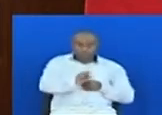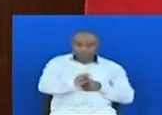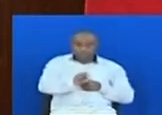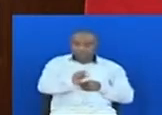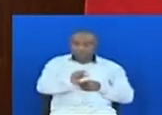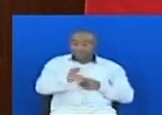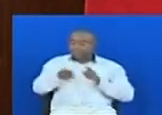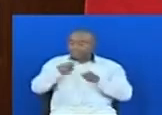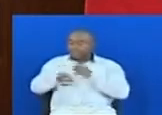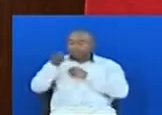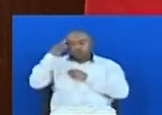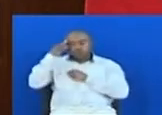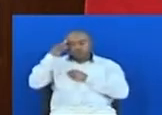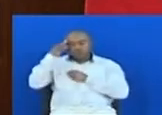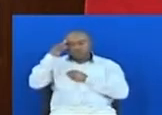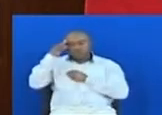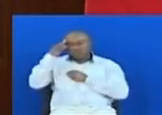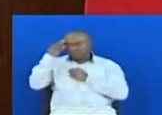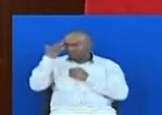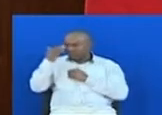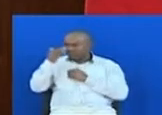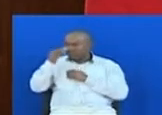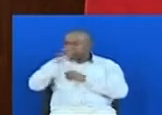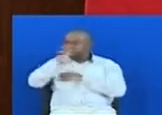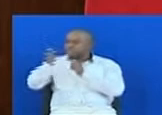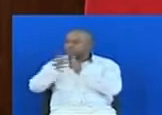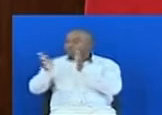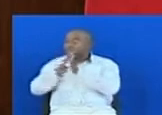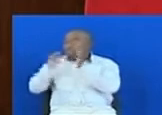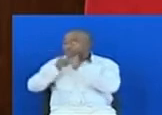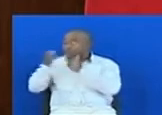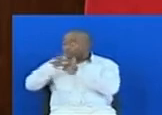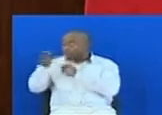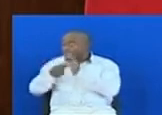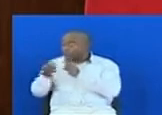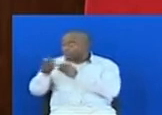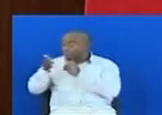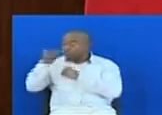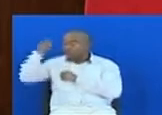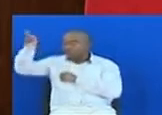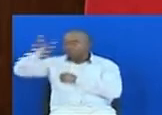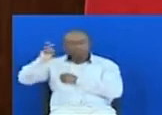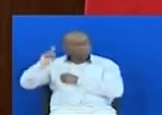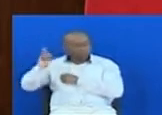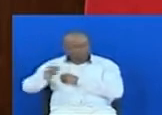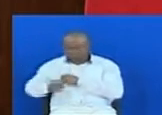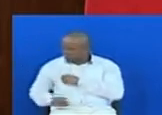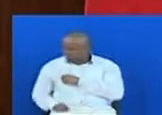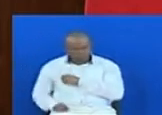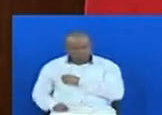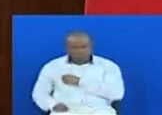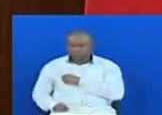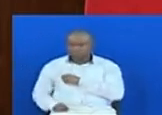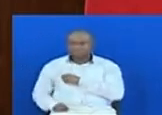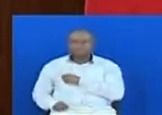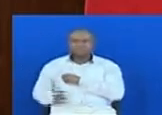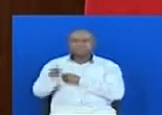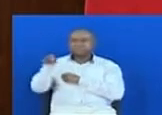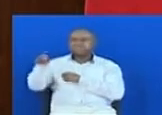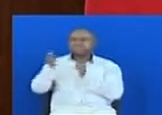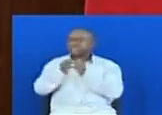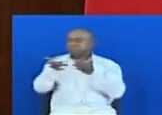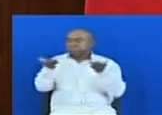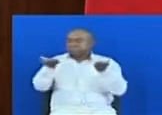la corona lazima tufuate wale ambao wao wamekwenda katika njia tofauti. Nadhani ni jambo ambalo